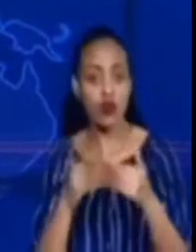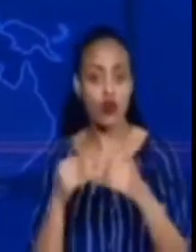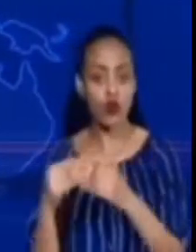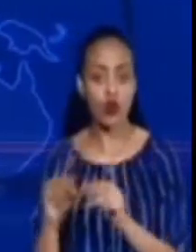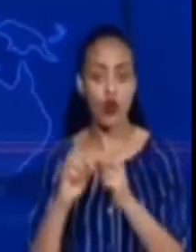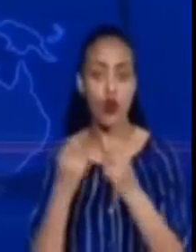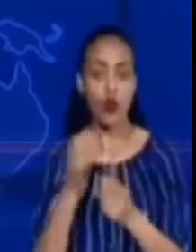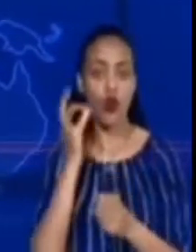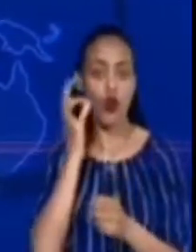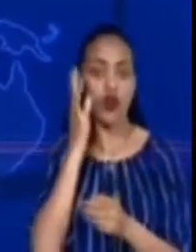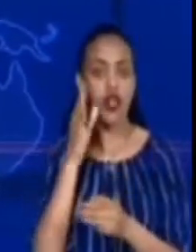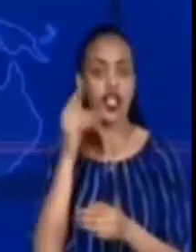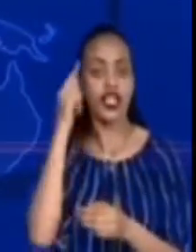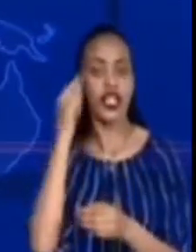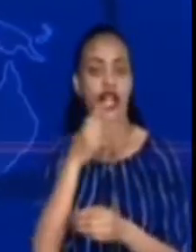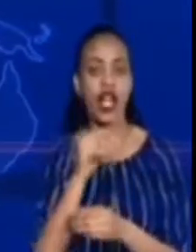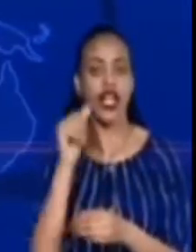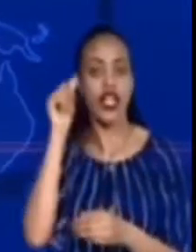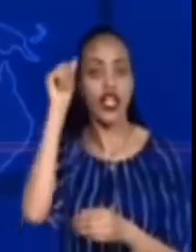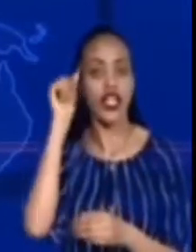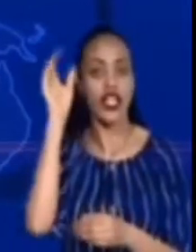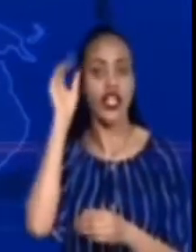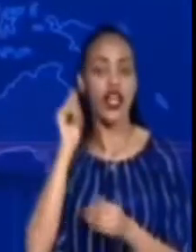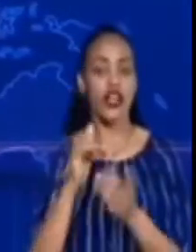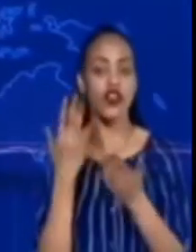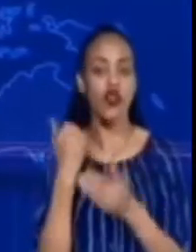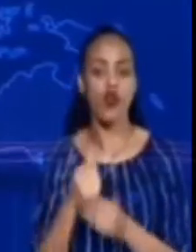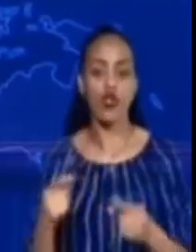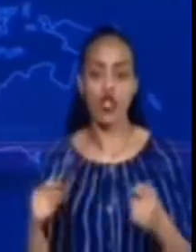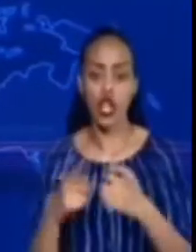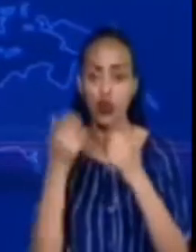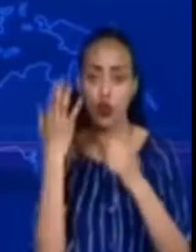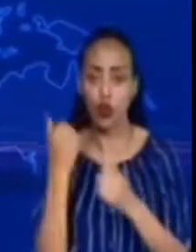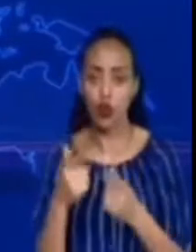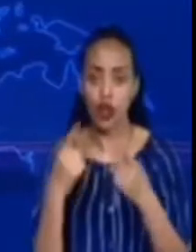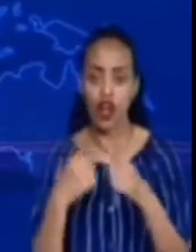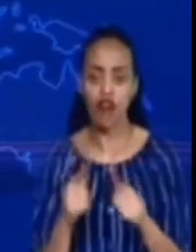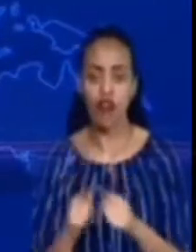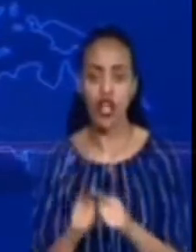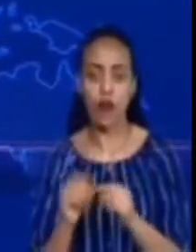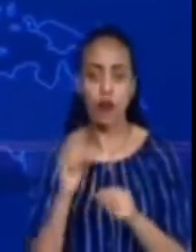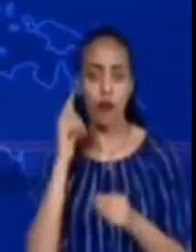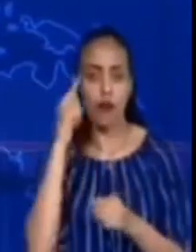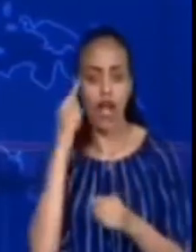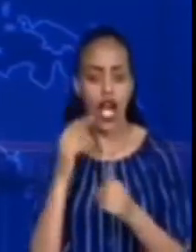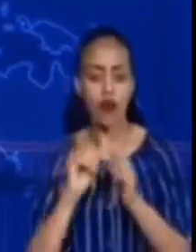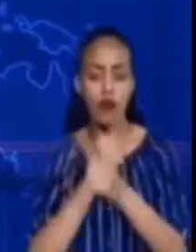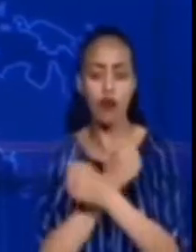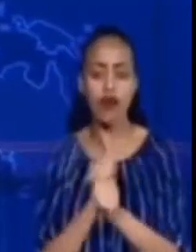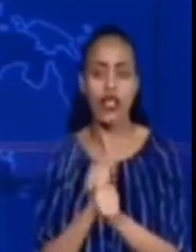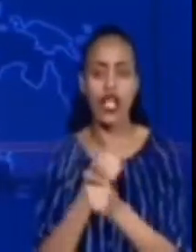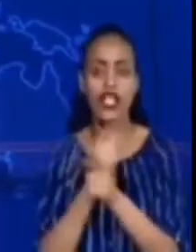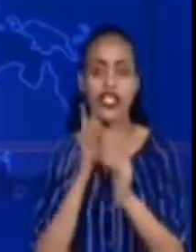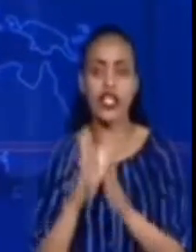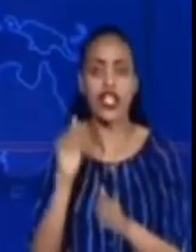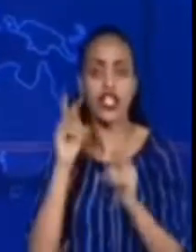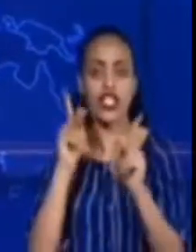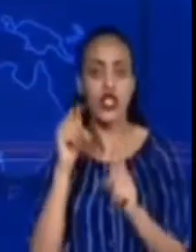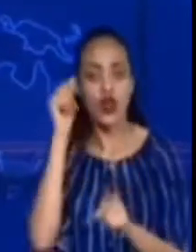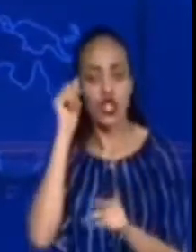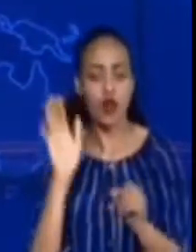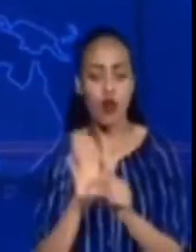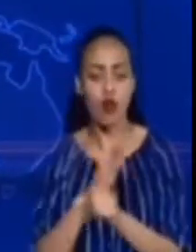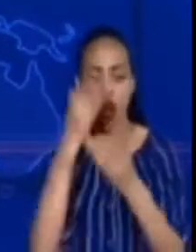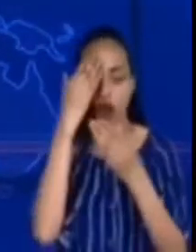ነበርኩ ብዙ ነገር እየሰራ ነው ብዙ ነገር ኢትዮጵያ ለውጥ እንዲመጣ ከቀሮ በፊት